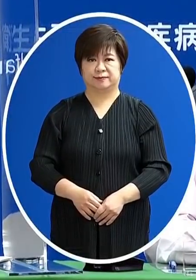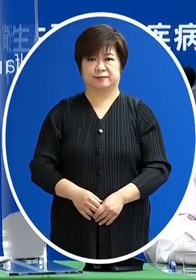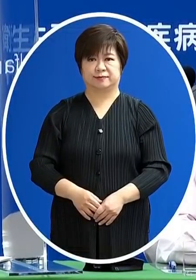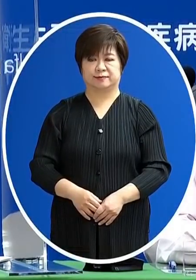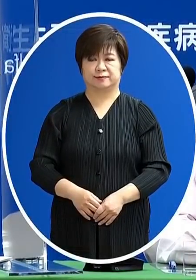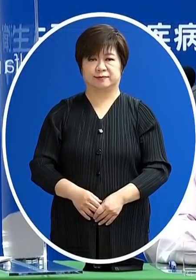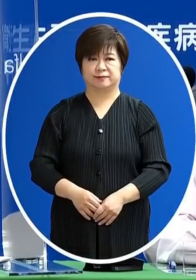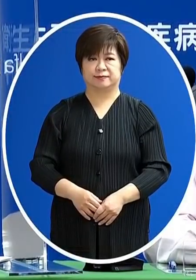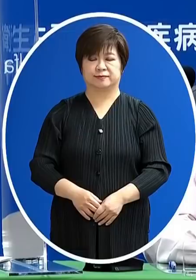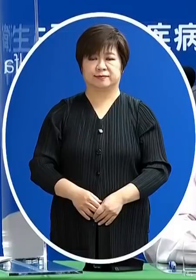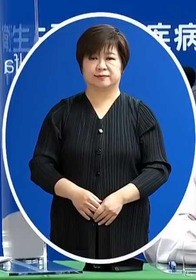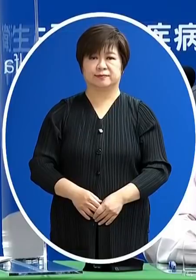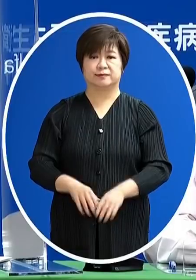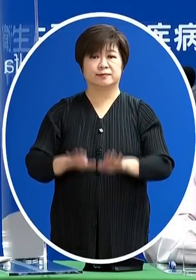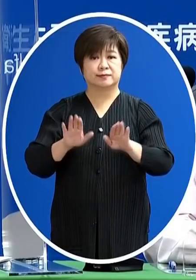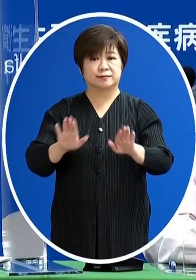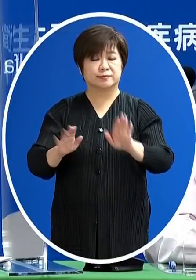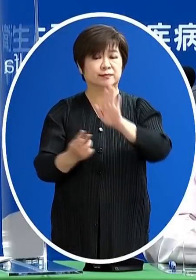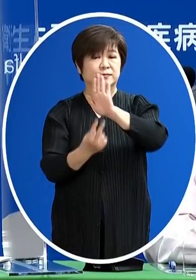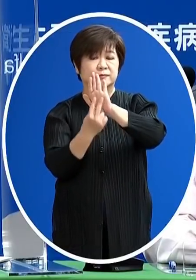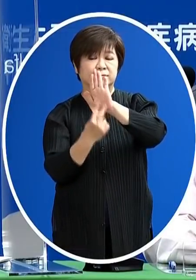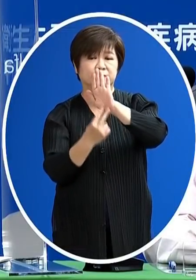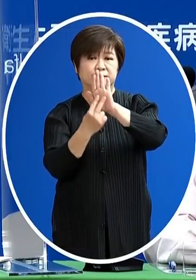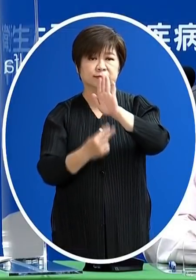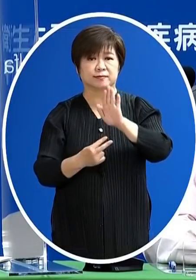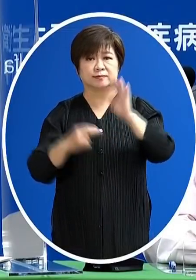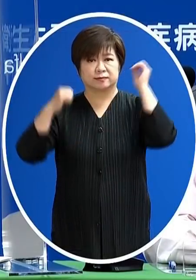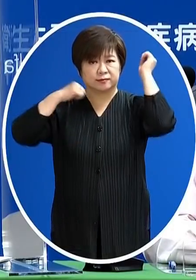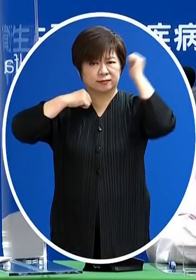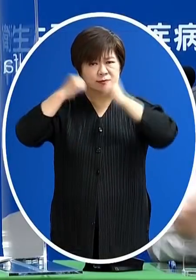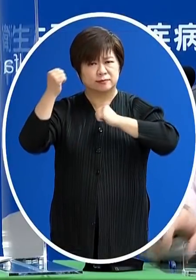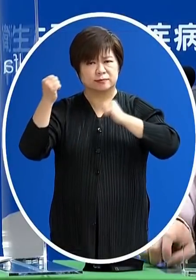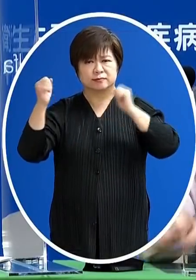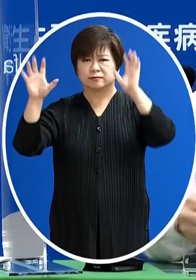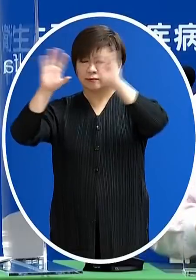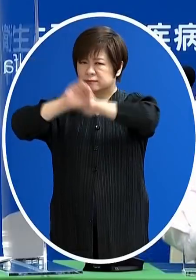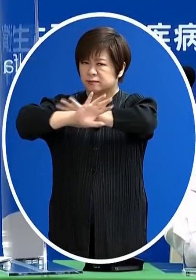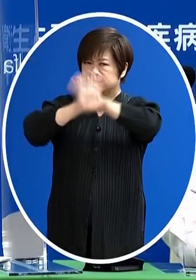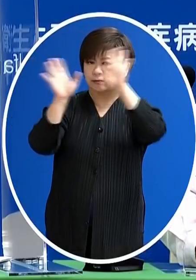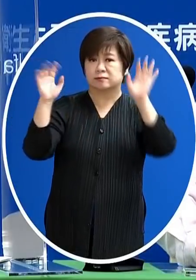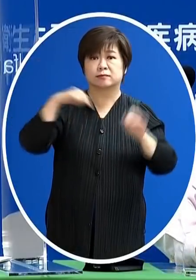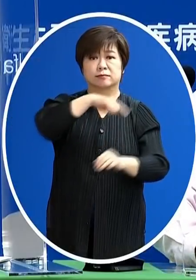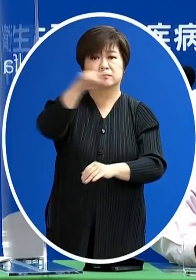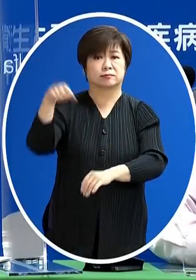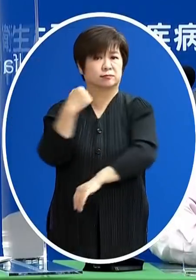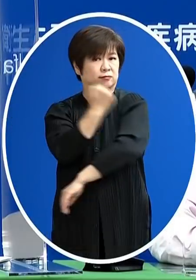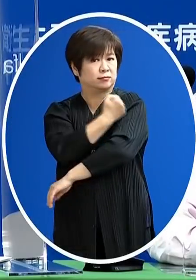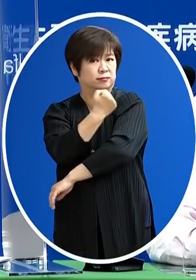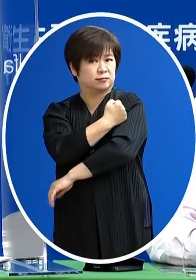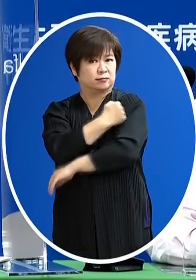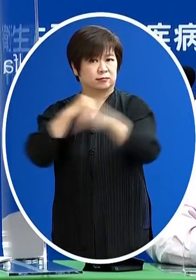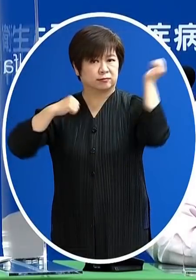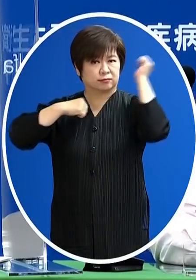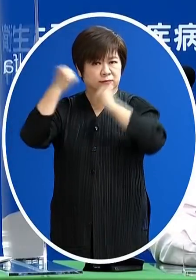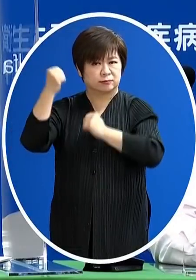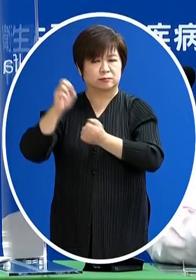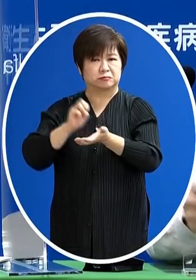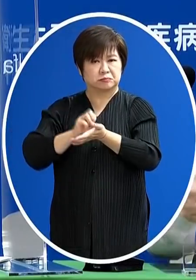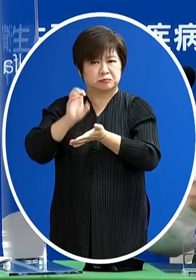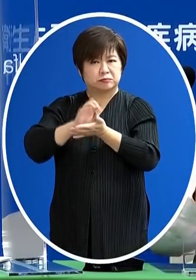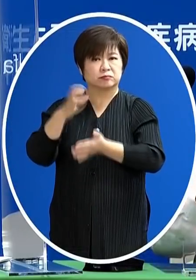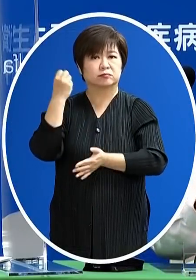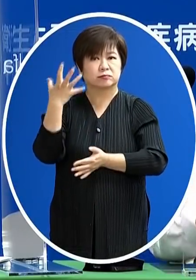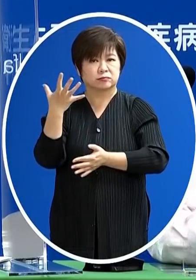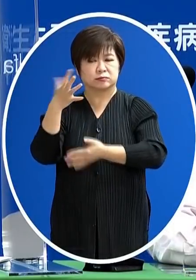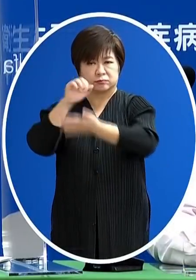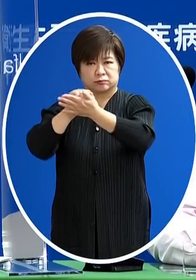这里面大概今天因为早上这边半夜大家也都很辛苦，所以早上也通报了一些新的案例，